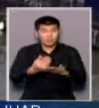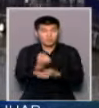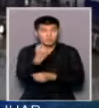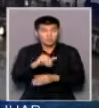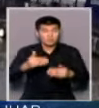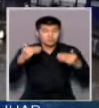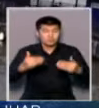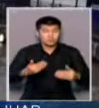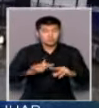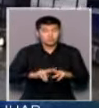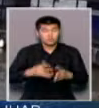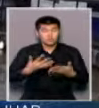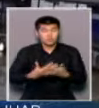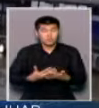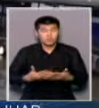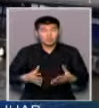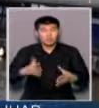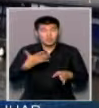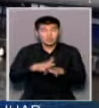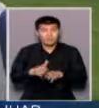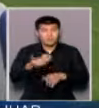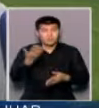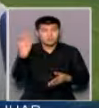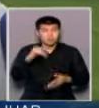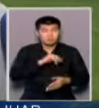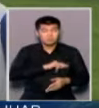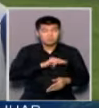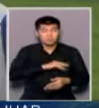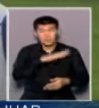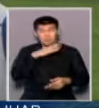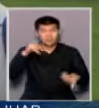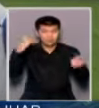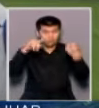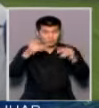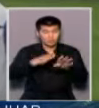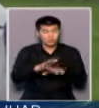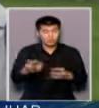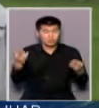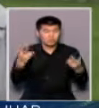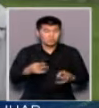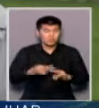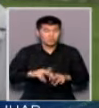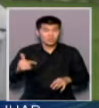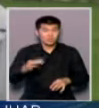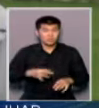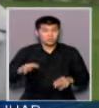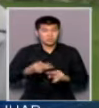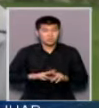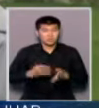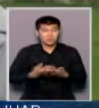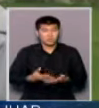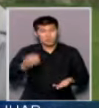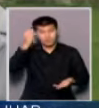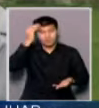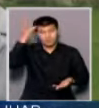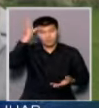А сегодняшние ее достижения – это результат ее вчерашних трудов. Много идей, которые необходимо реализовать в Атырауском регионе в сфере